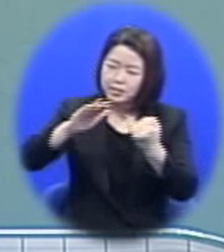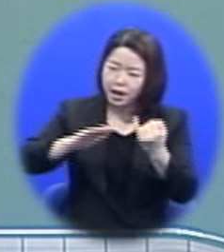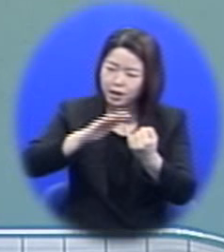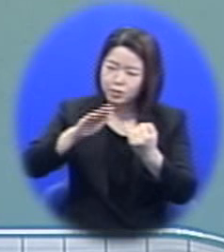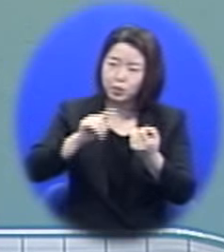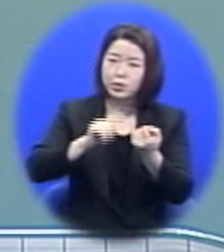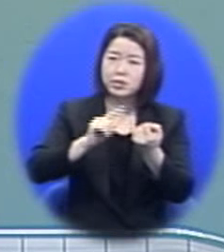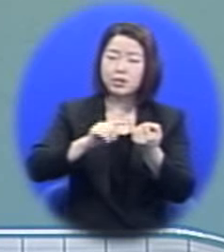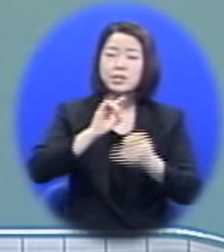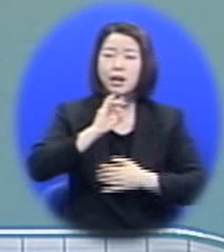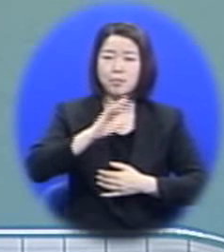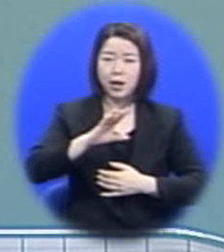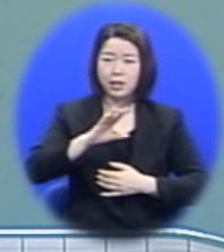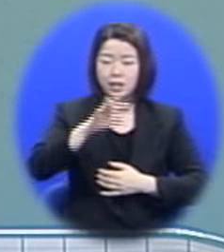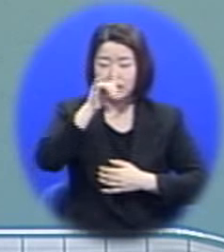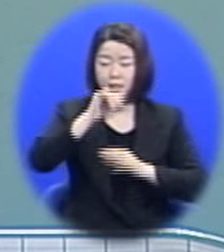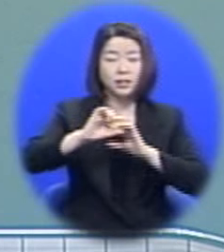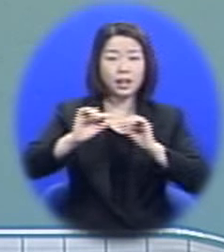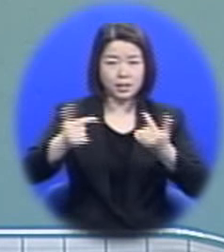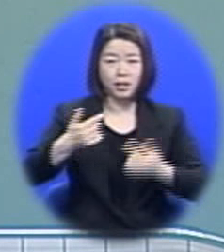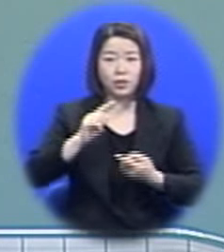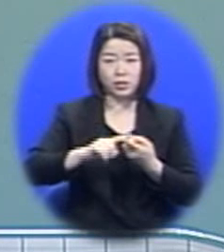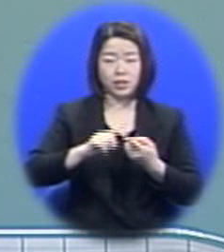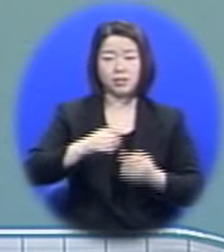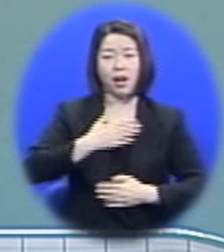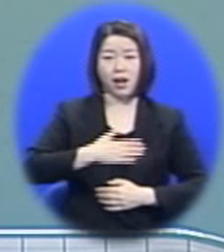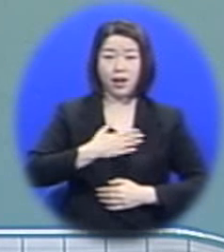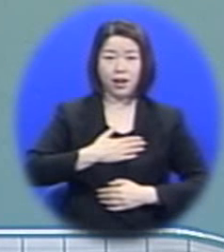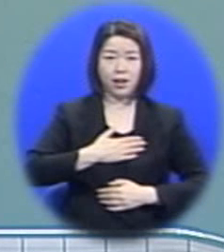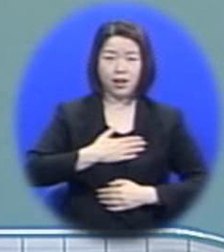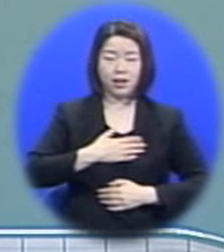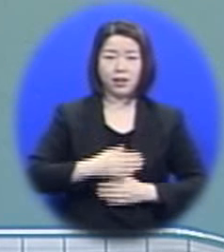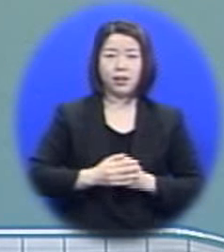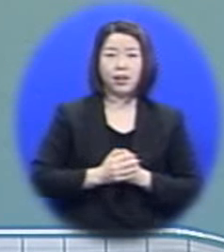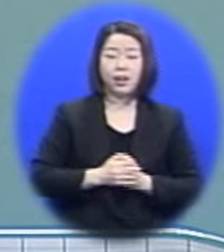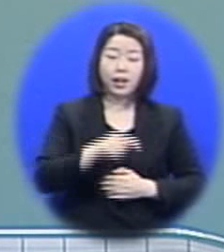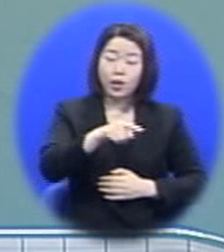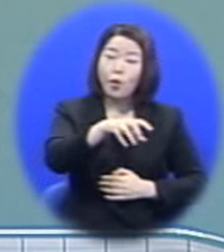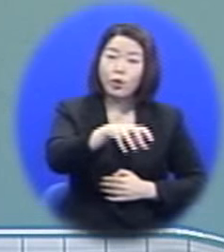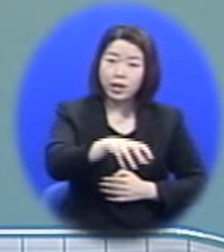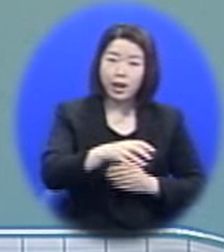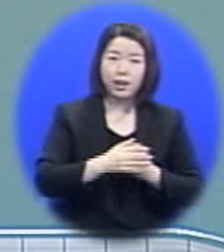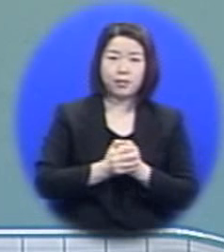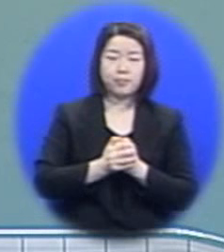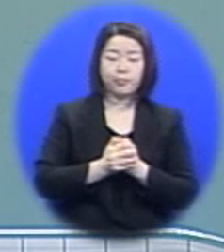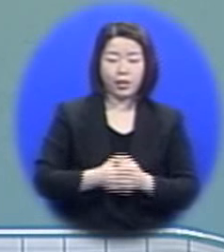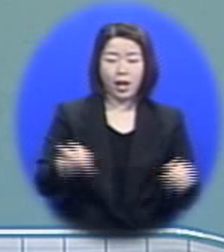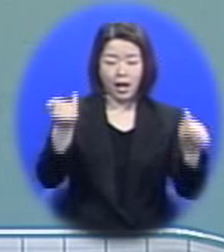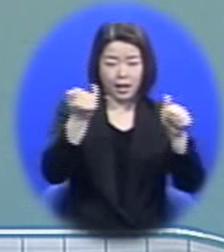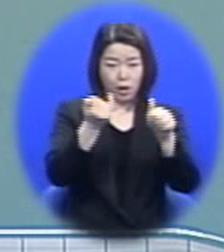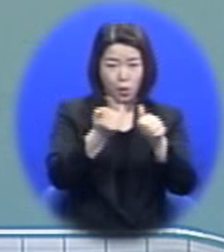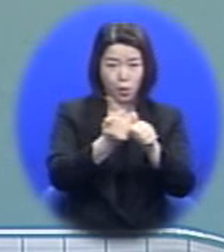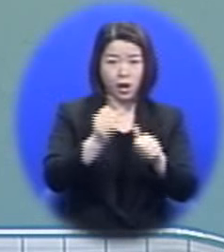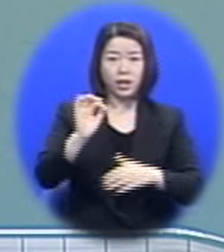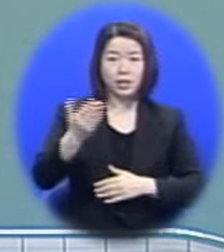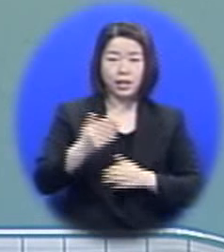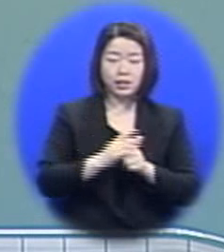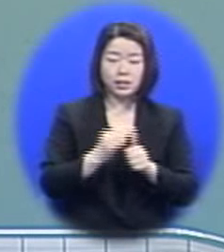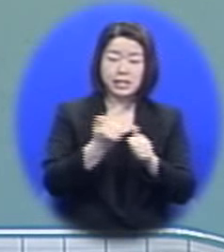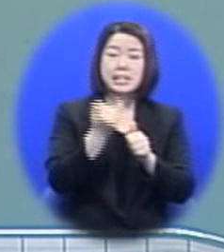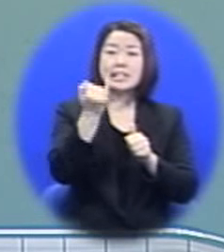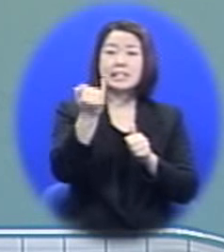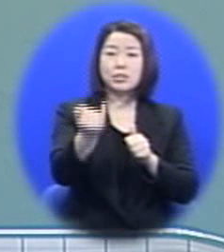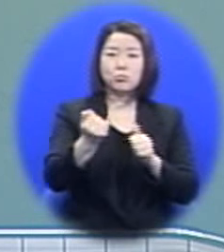없다는 사실을 알게 됩니다. 여기에 결혼하게 되는 신부의